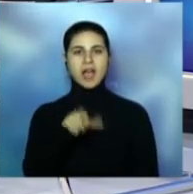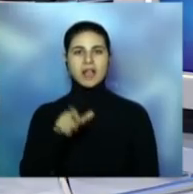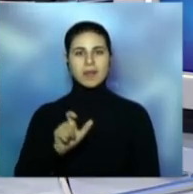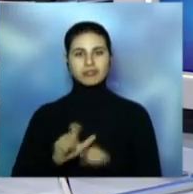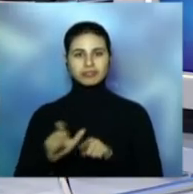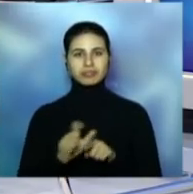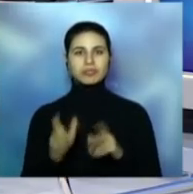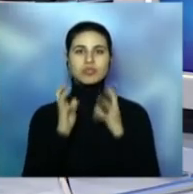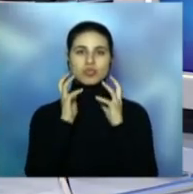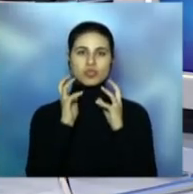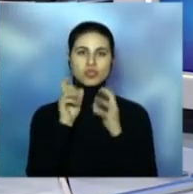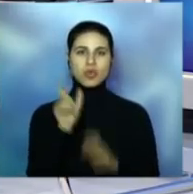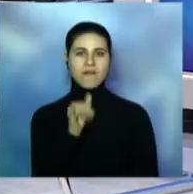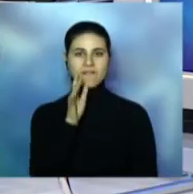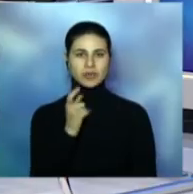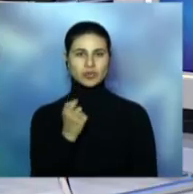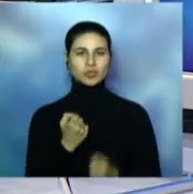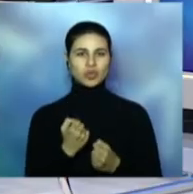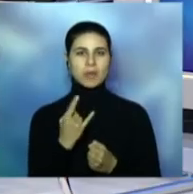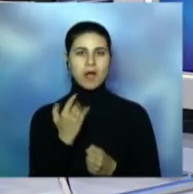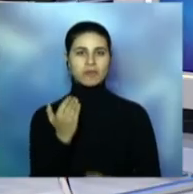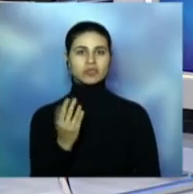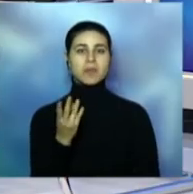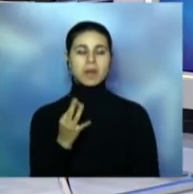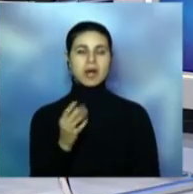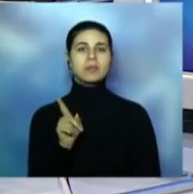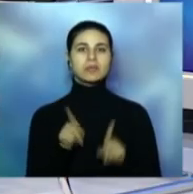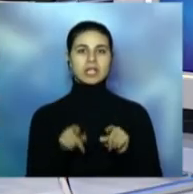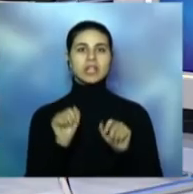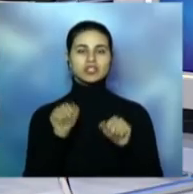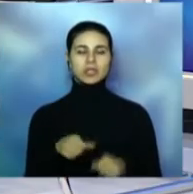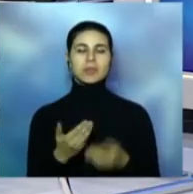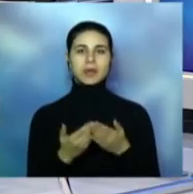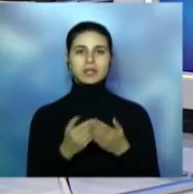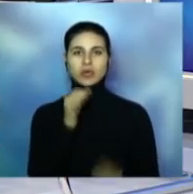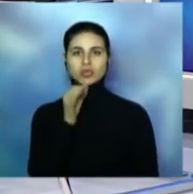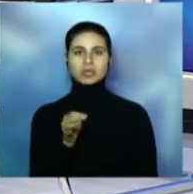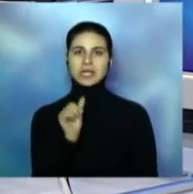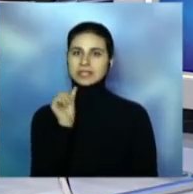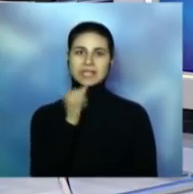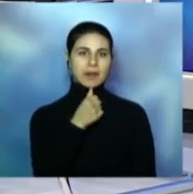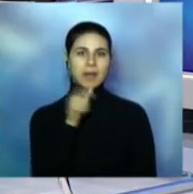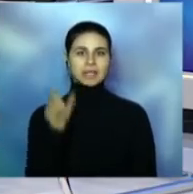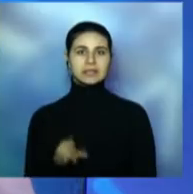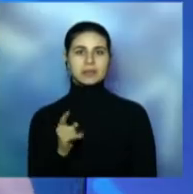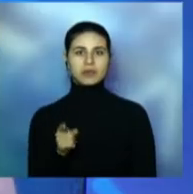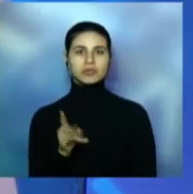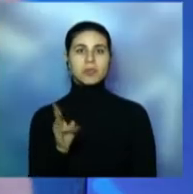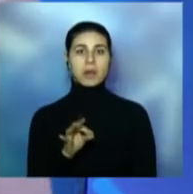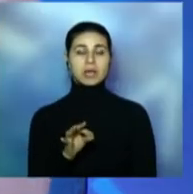ფუმფულა გარეგნობის. ან შეიძლება მაგალითად უთხრან ზარმაცუნა.